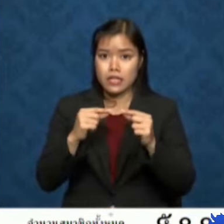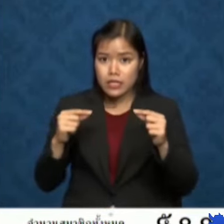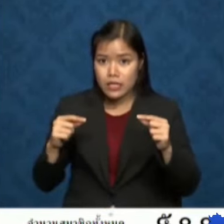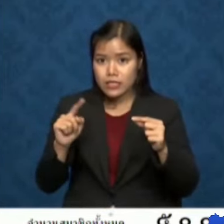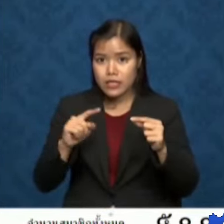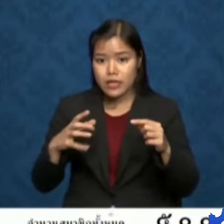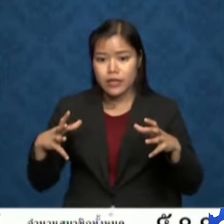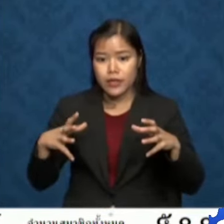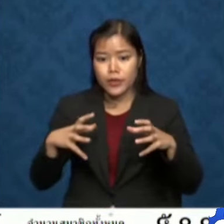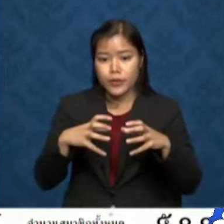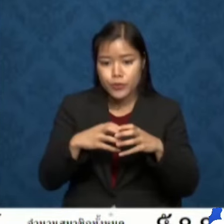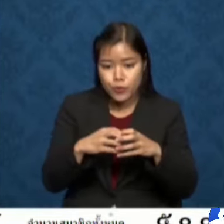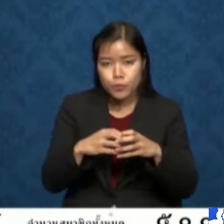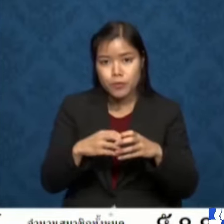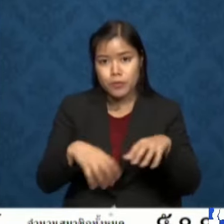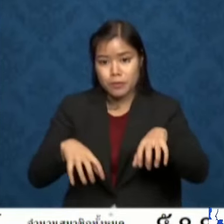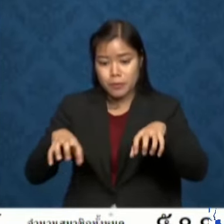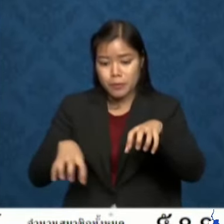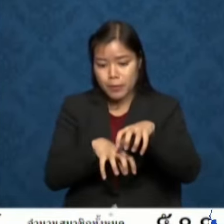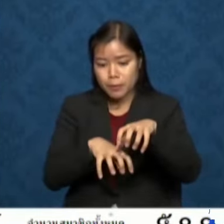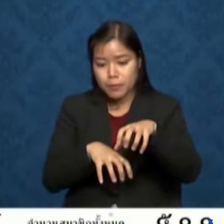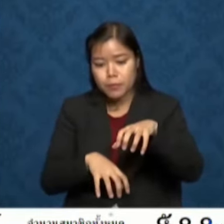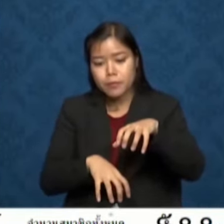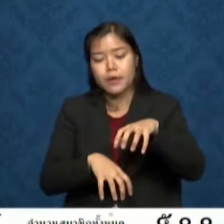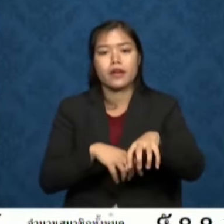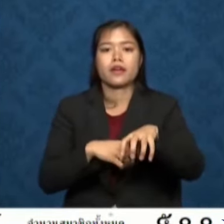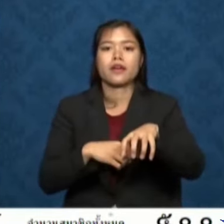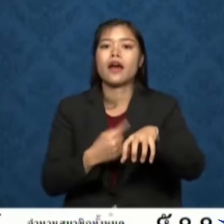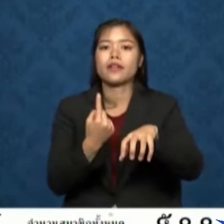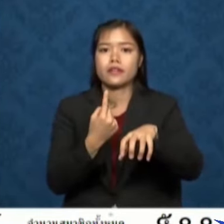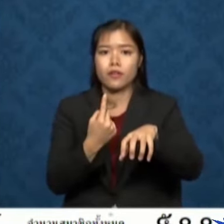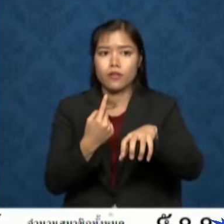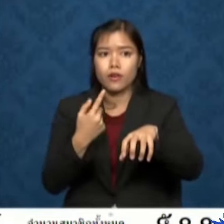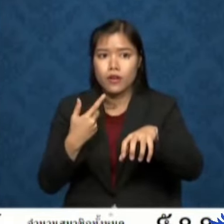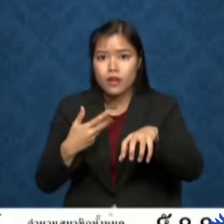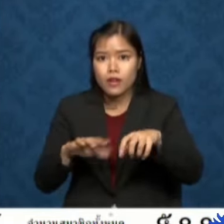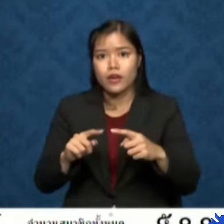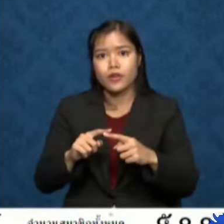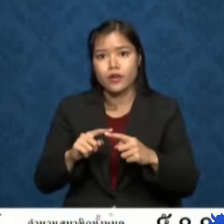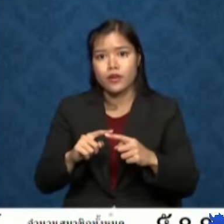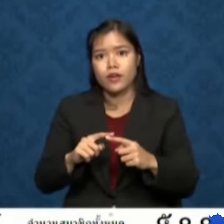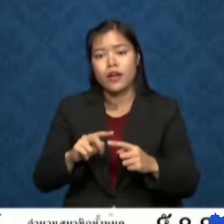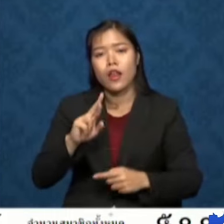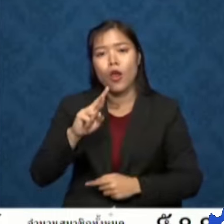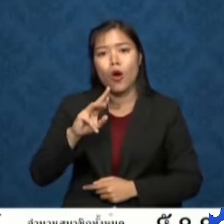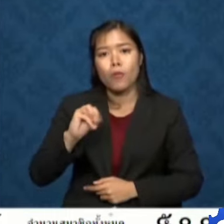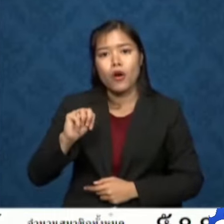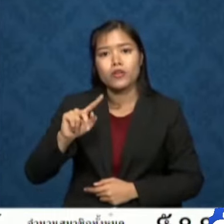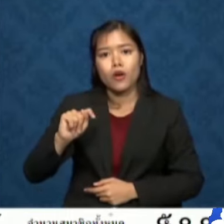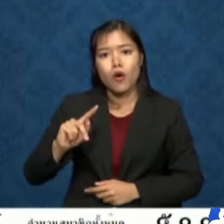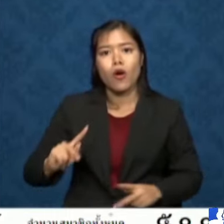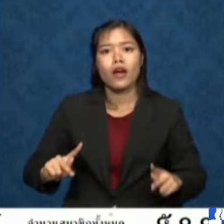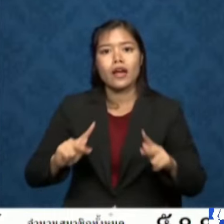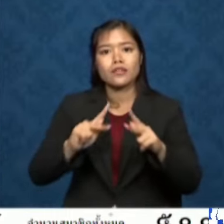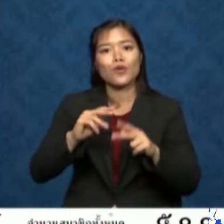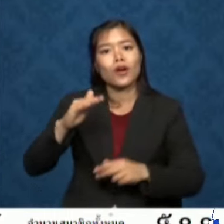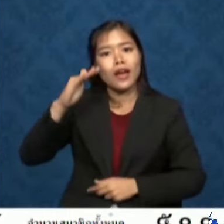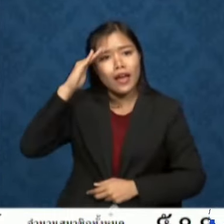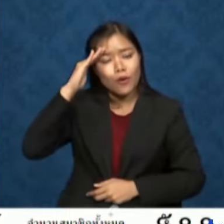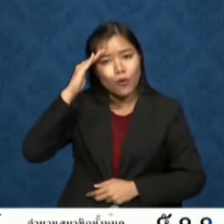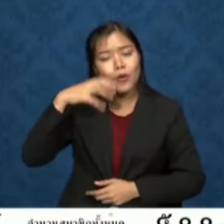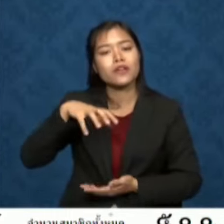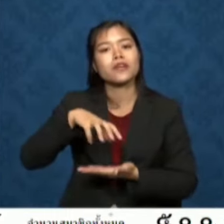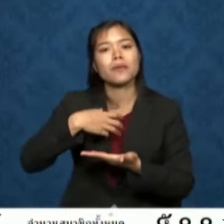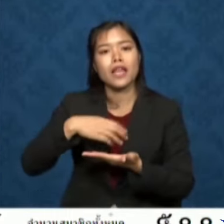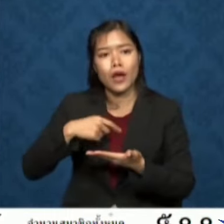รวมหน่วยงานทหารเดี๋ยวท่านรัฐมนตรีว่าการกระทรวงกลาโหมเดี๋ยวก็คงมาพูดอีกว่าสภากลาโหมมีแผนอยู่